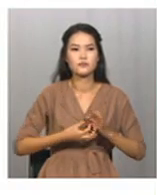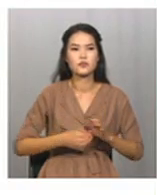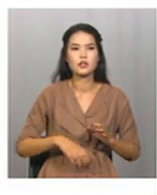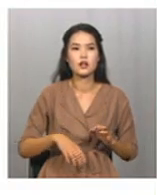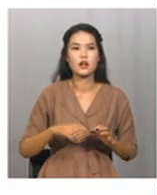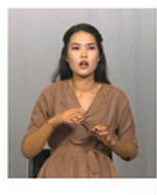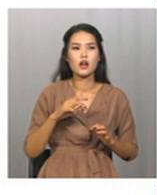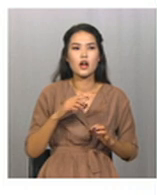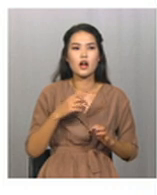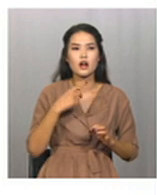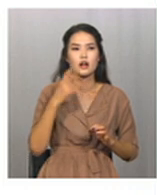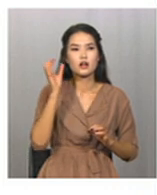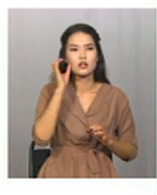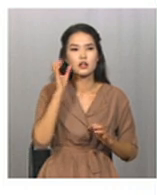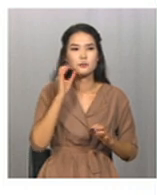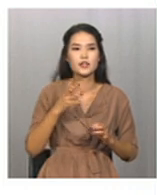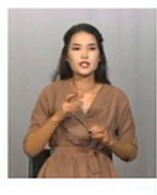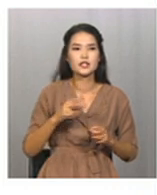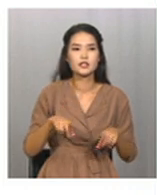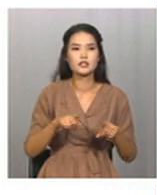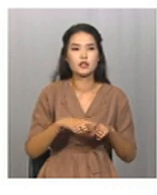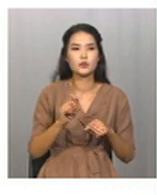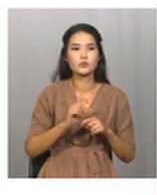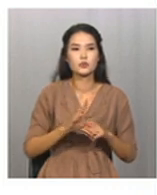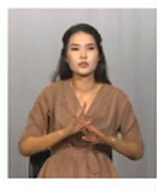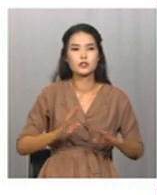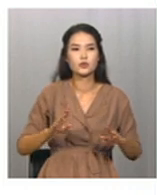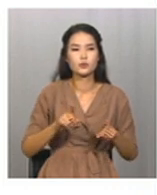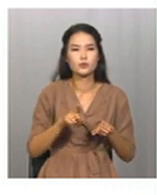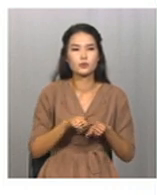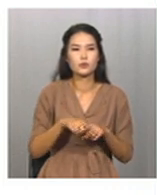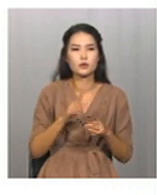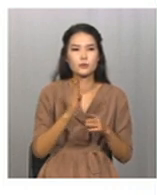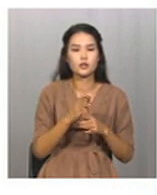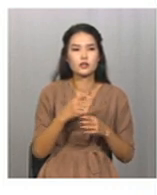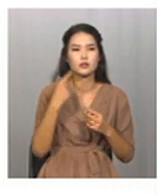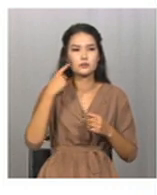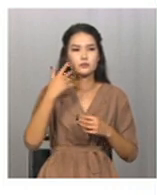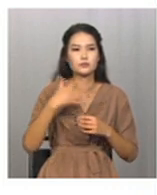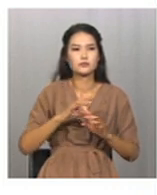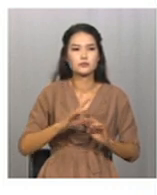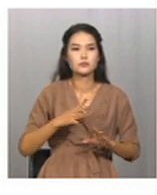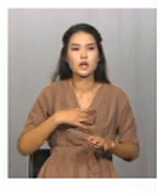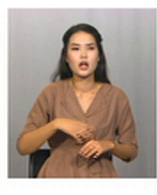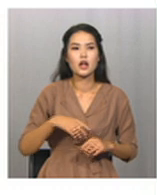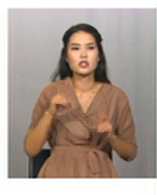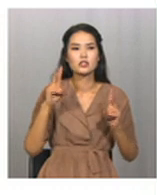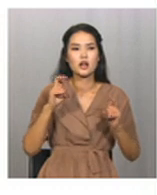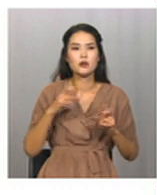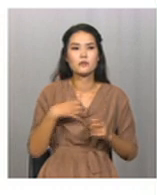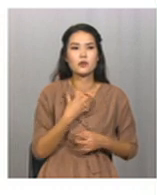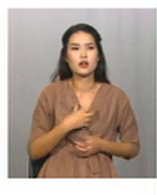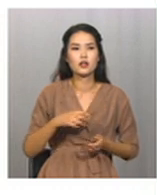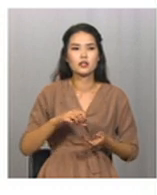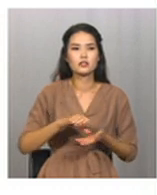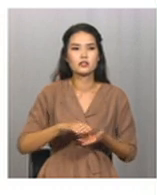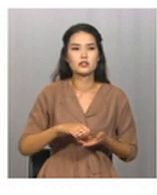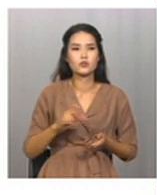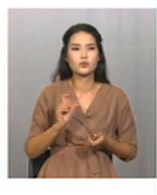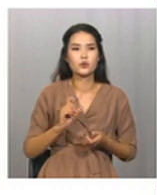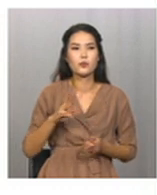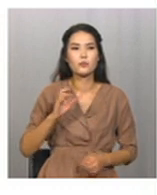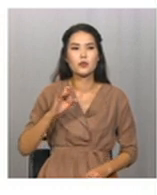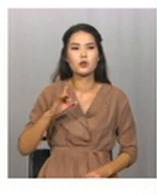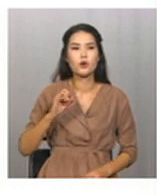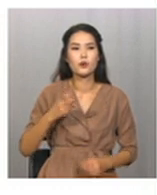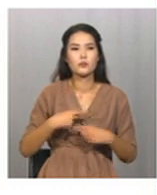тән сөздер тек тура мағынада берілген. Тақырыпқа қатысты термин сөздер кездеседі.